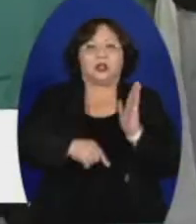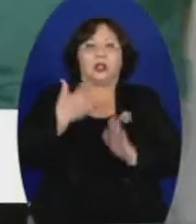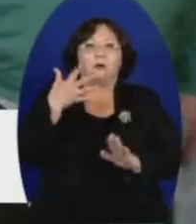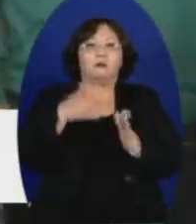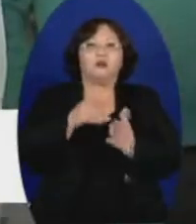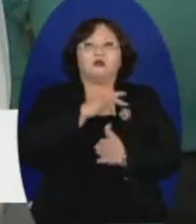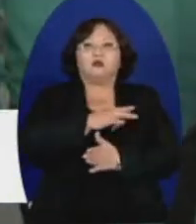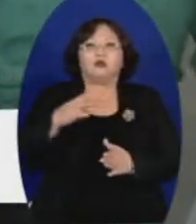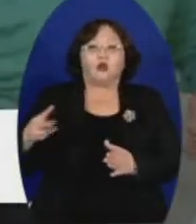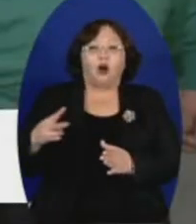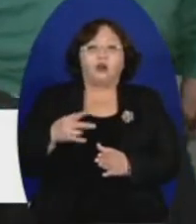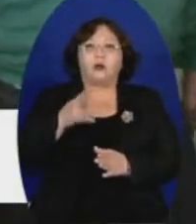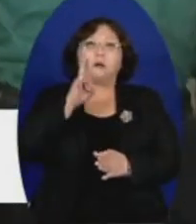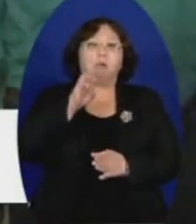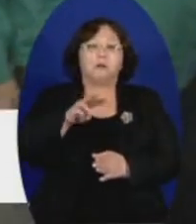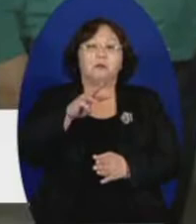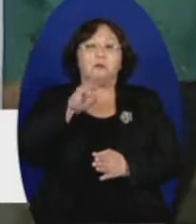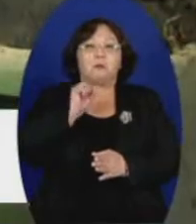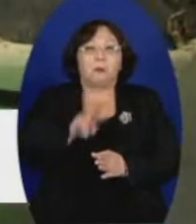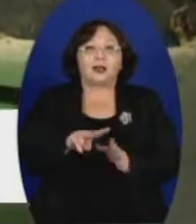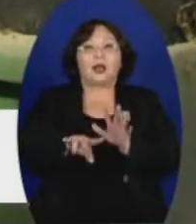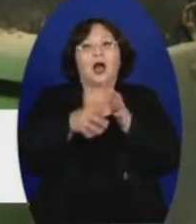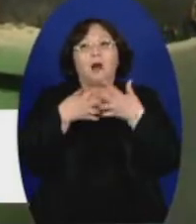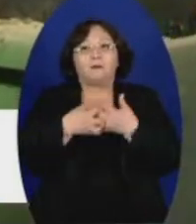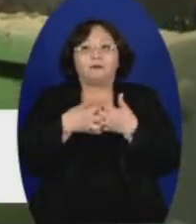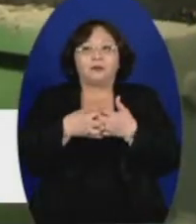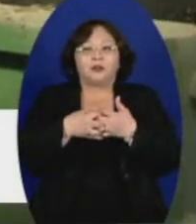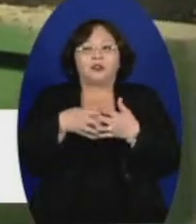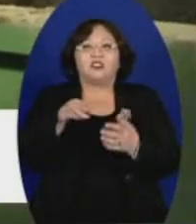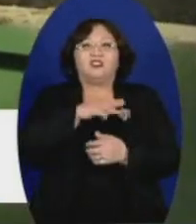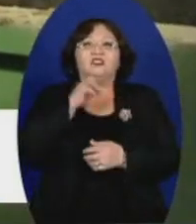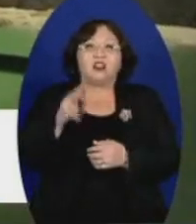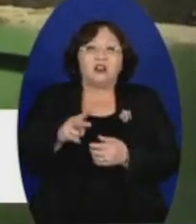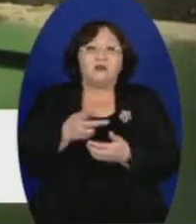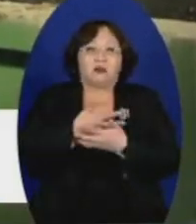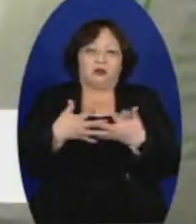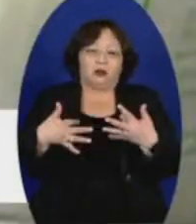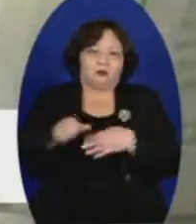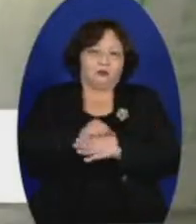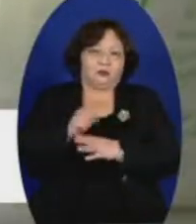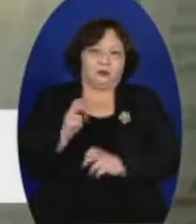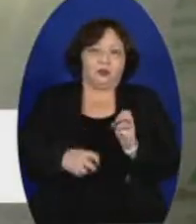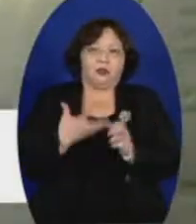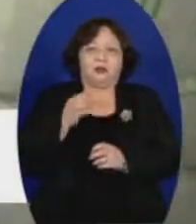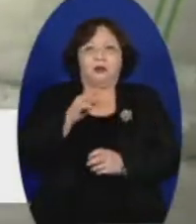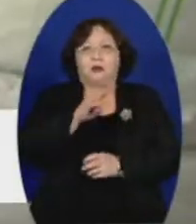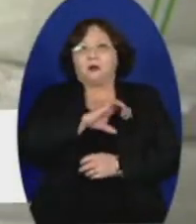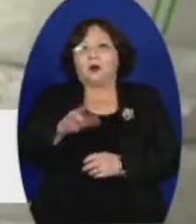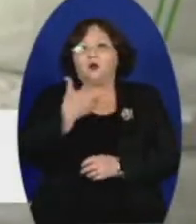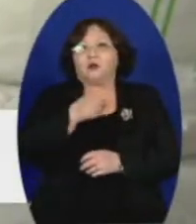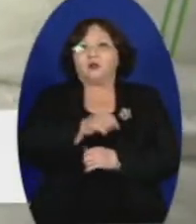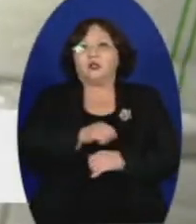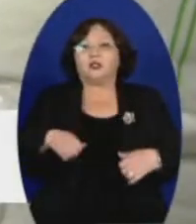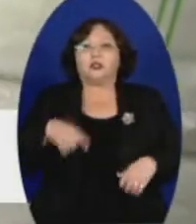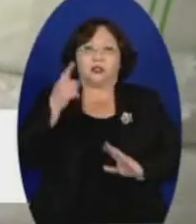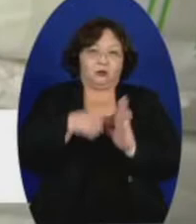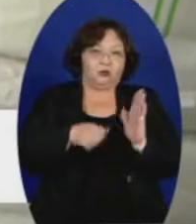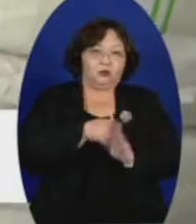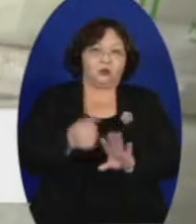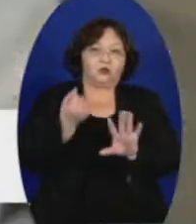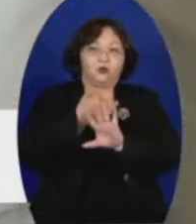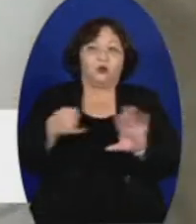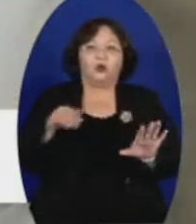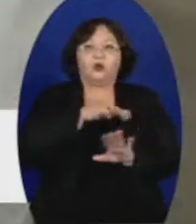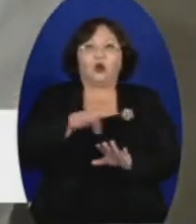тижэл үйлдвэрлэх хүчин чадалтай энэ үйлдвэр өндөглөгч шувууны 50 гаруй аж ахуй нэгж 300 гаруй иргэнд сар бүр 600 тонн